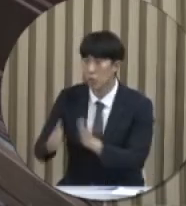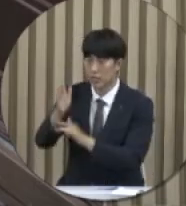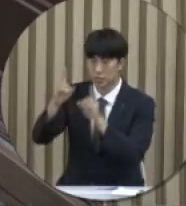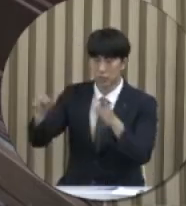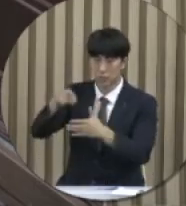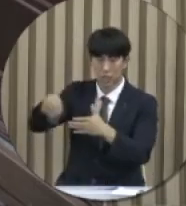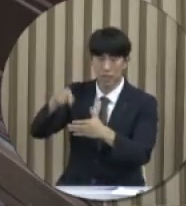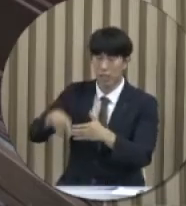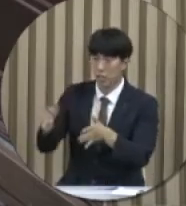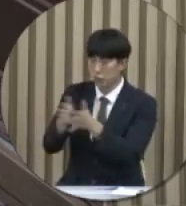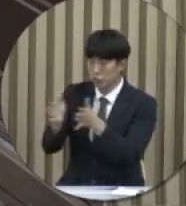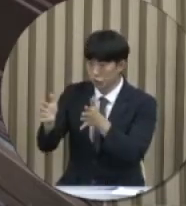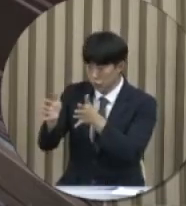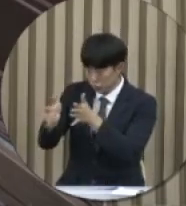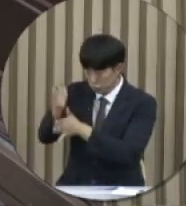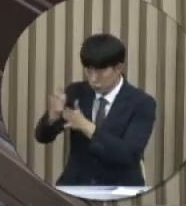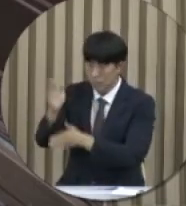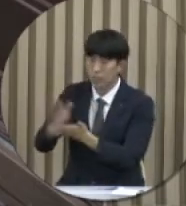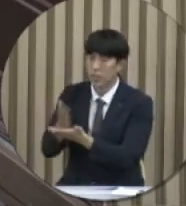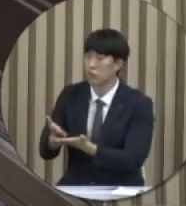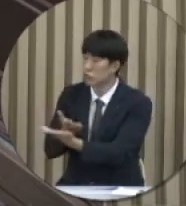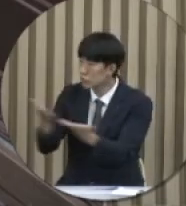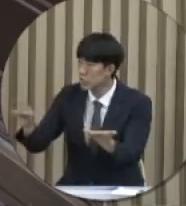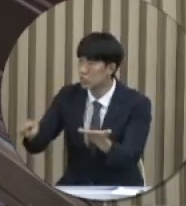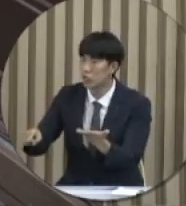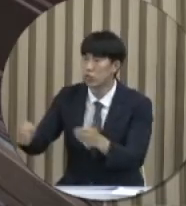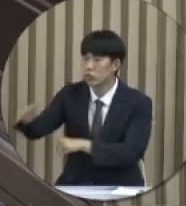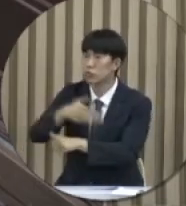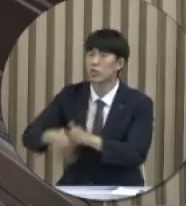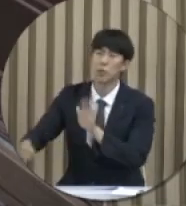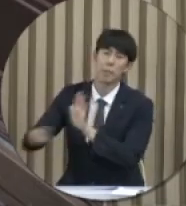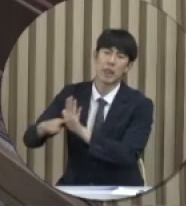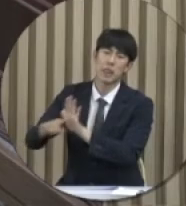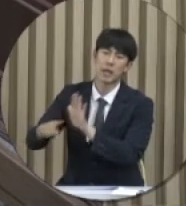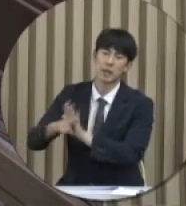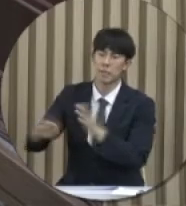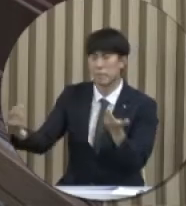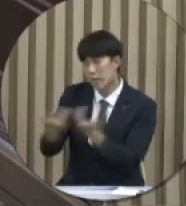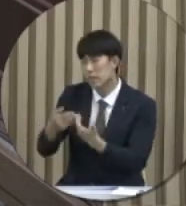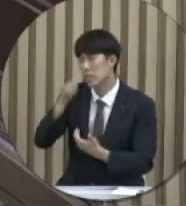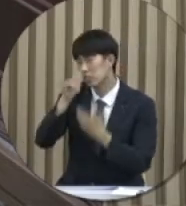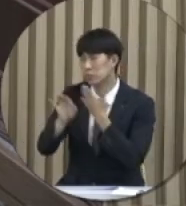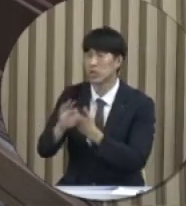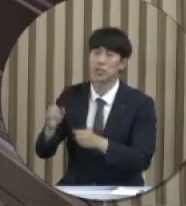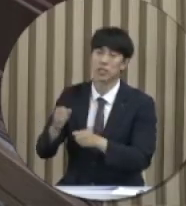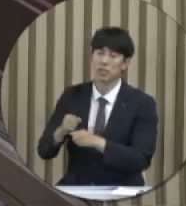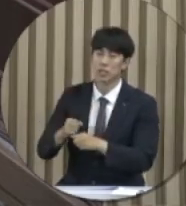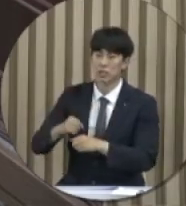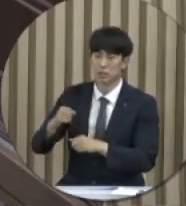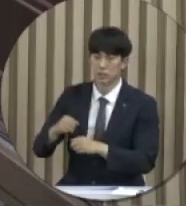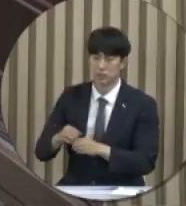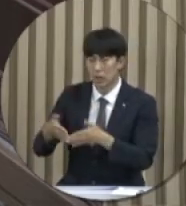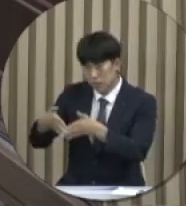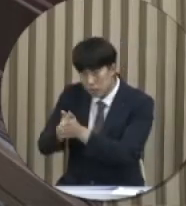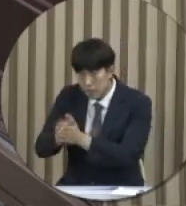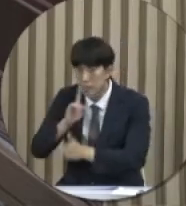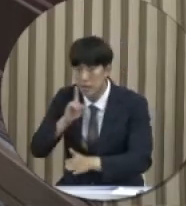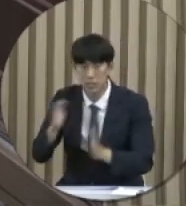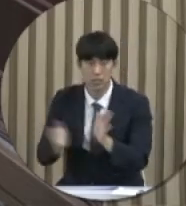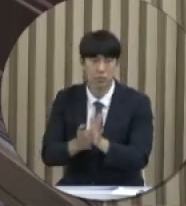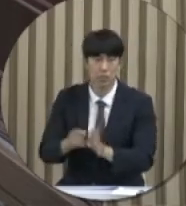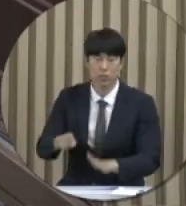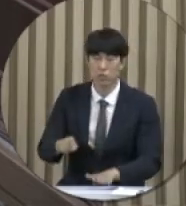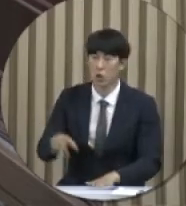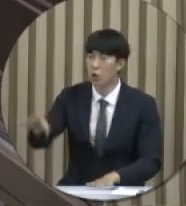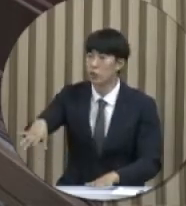많은 주택 공급 사업은 주변에서 반대를 하거나 시민의 반대가 있으면 하지 않겠다고 한 겁니다. 근데 거기에서 그리고 우선